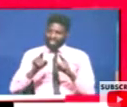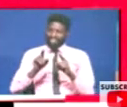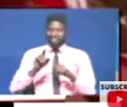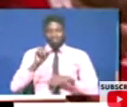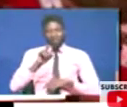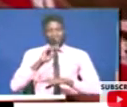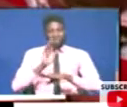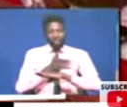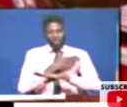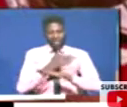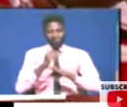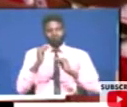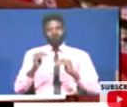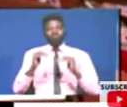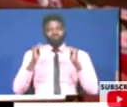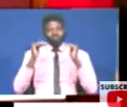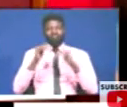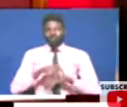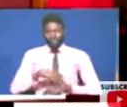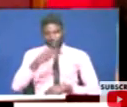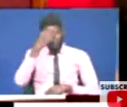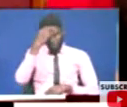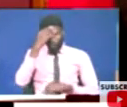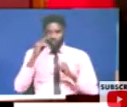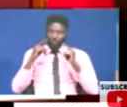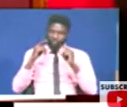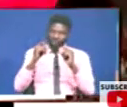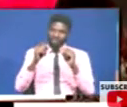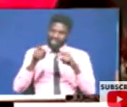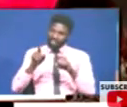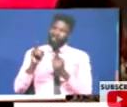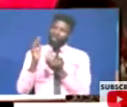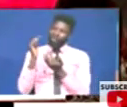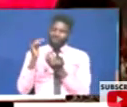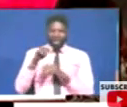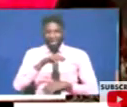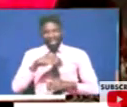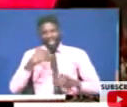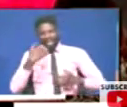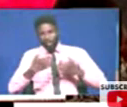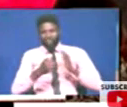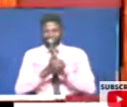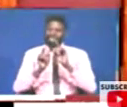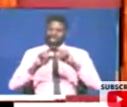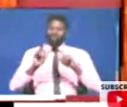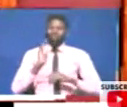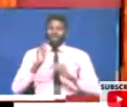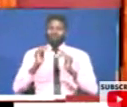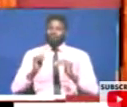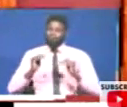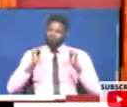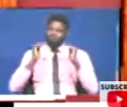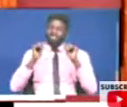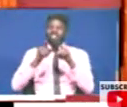next level. Aidha, Magoha alieleza matumaini yake kwamba sekta ya burudani humo nchini itafikia viwango vya filamu za Nollywood